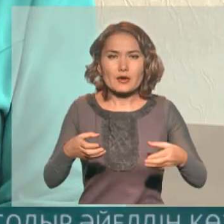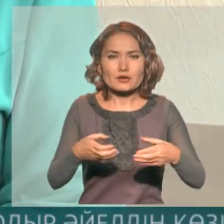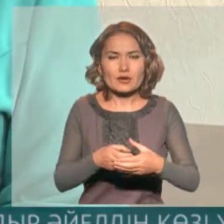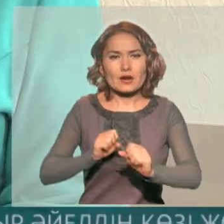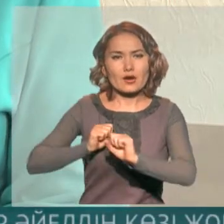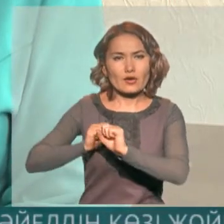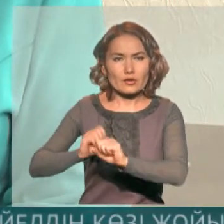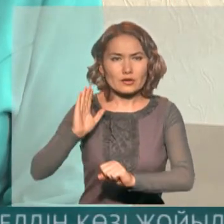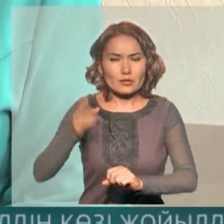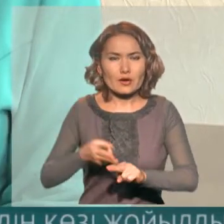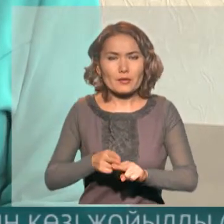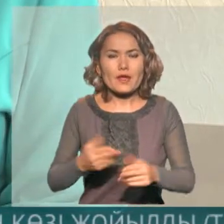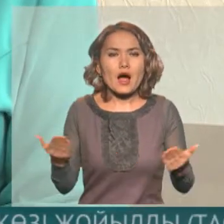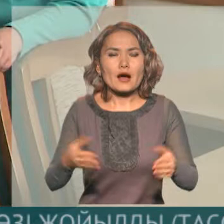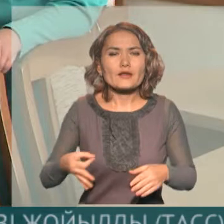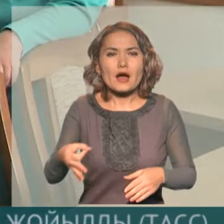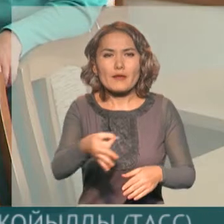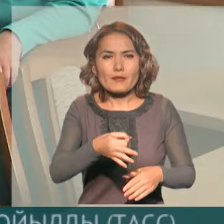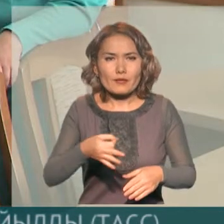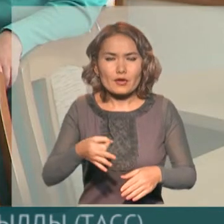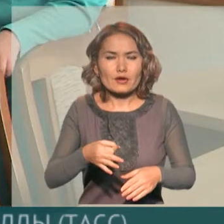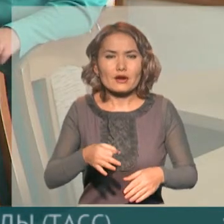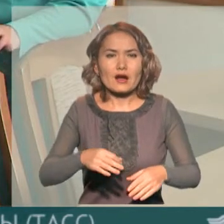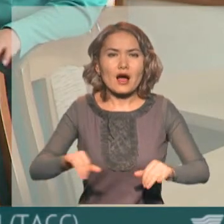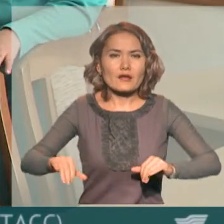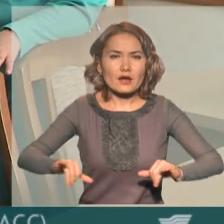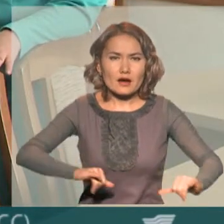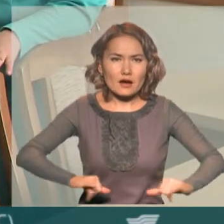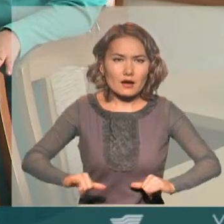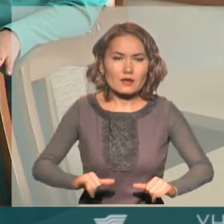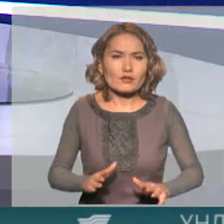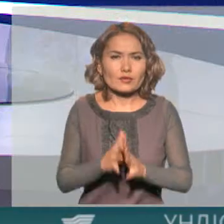микрорайонда қылмыс көбірек, сол жерде жұмысты басқаша жүргізу керектігін көрсетеді.